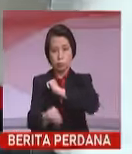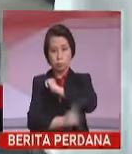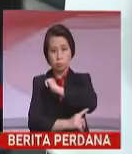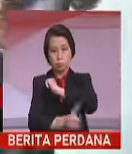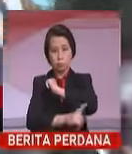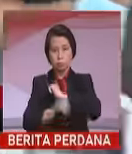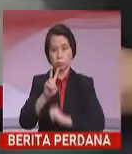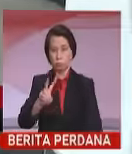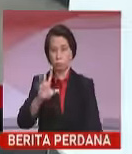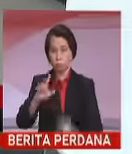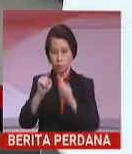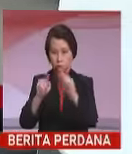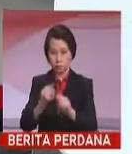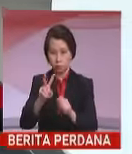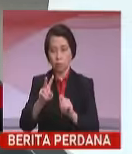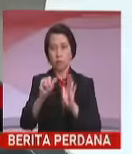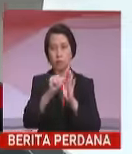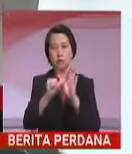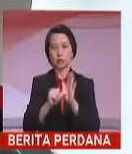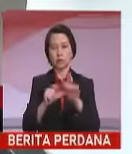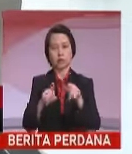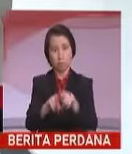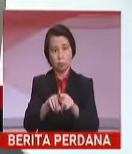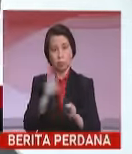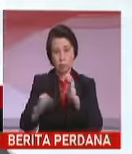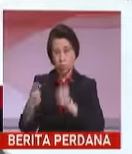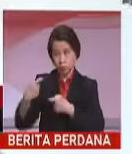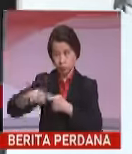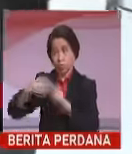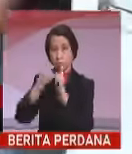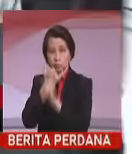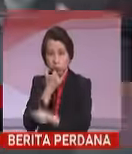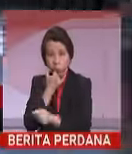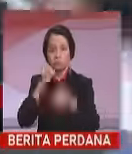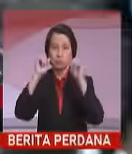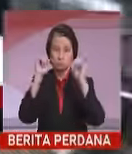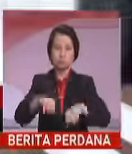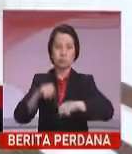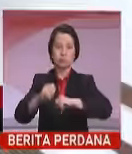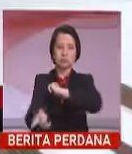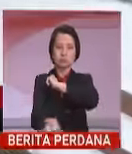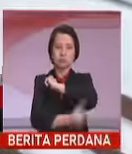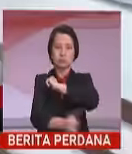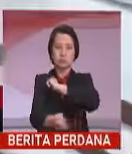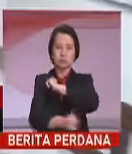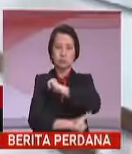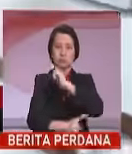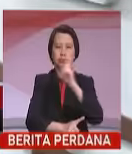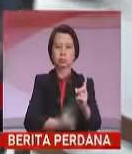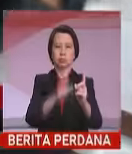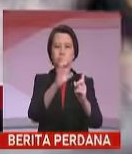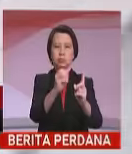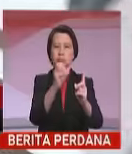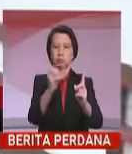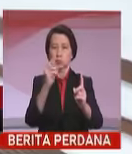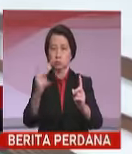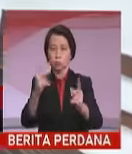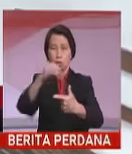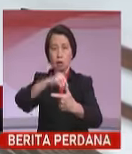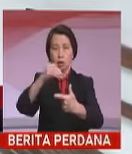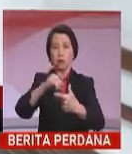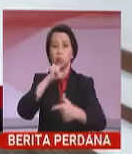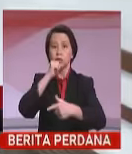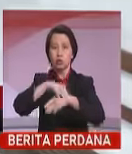Seksyen 25-2 Akta yang sama. Jika sabit kesalahan, boleh dikenakan denda sehingga RM100,000 atau